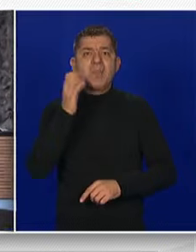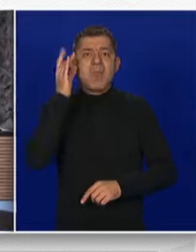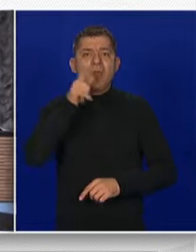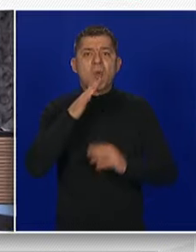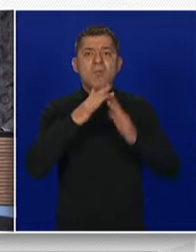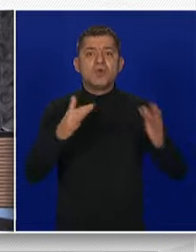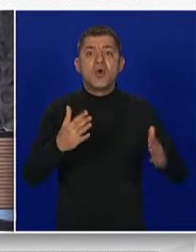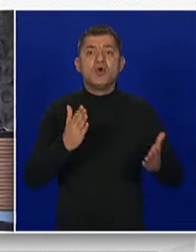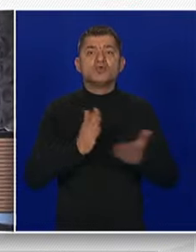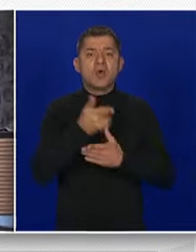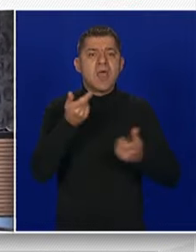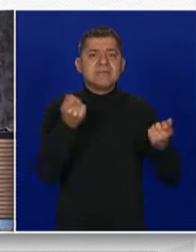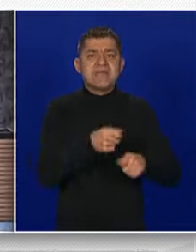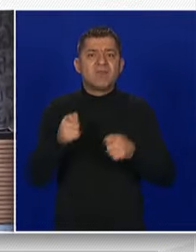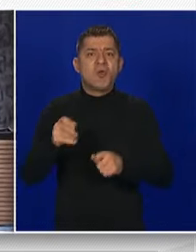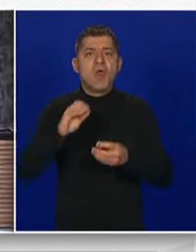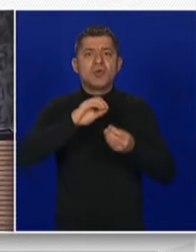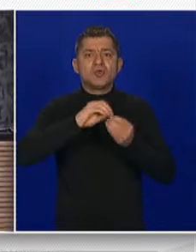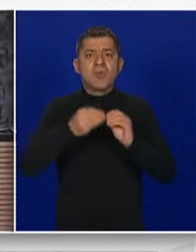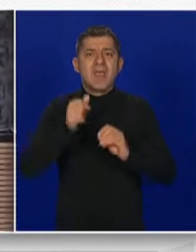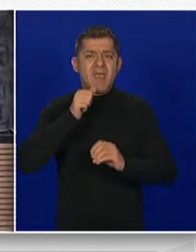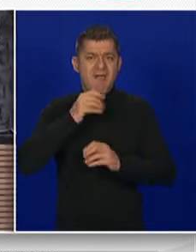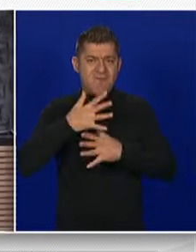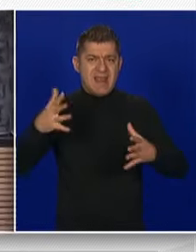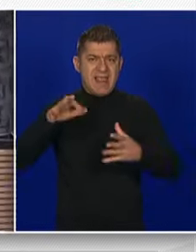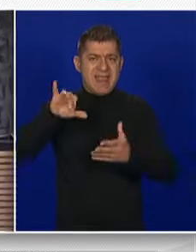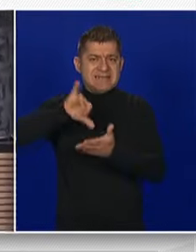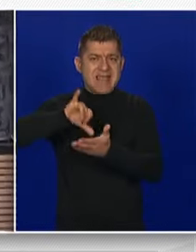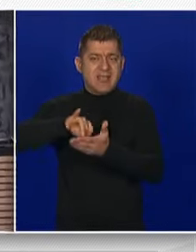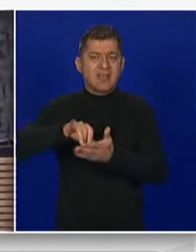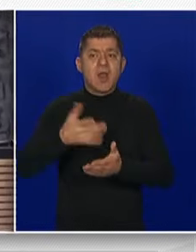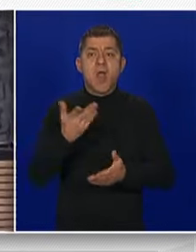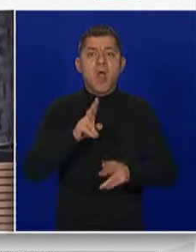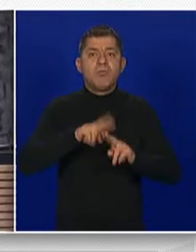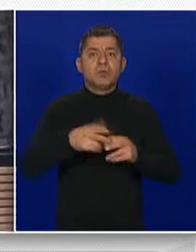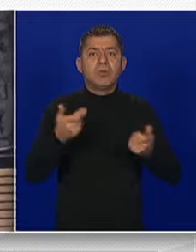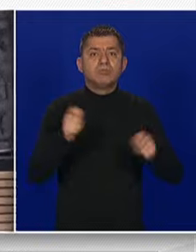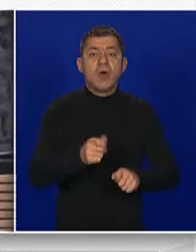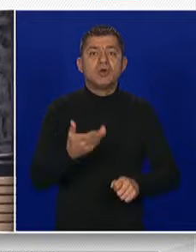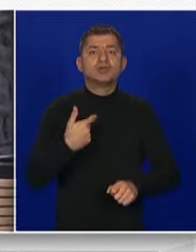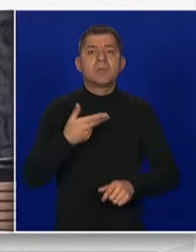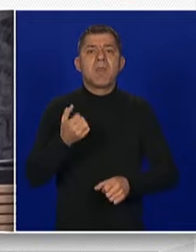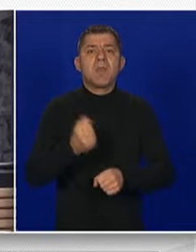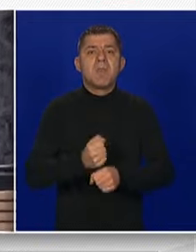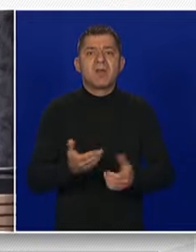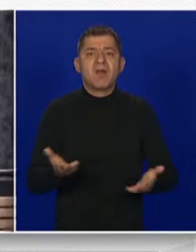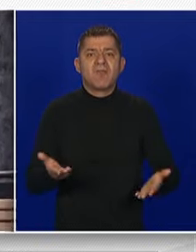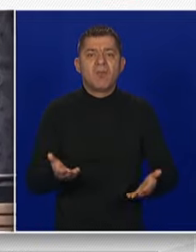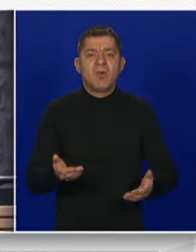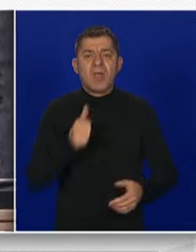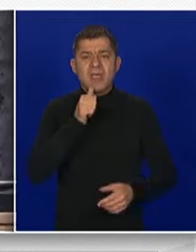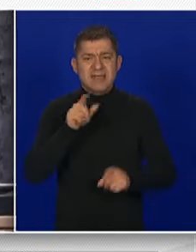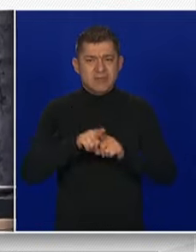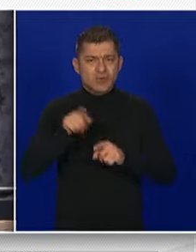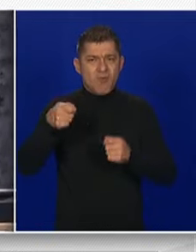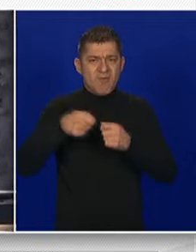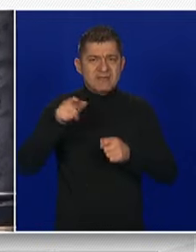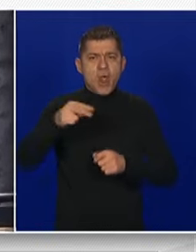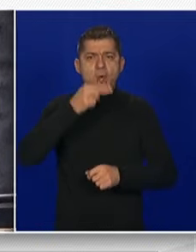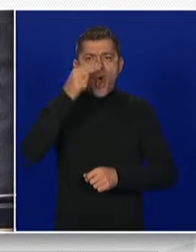ako se zatvore onda shopping centri i dakle, di smo onda, ne? Isto tako što se tiče ove kontrole,